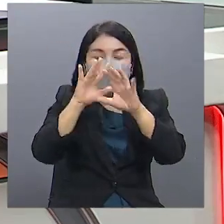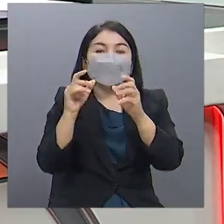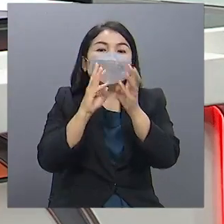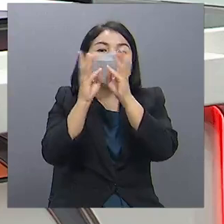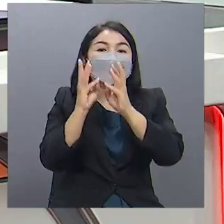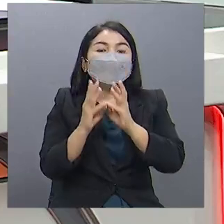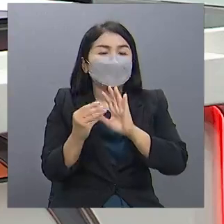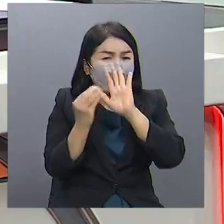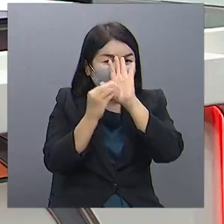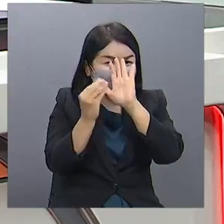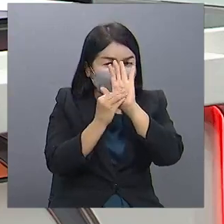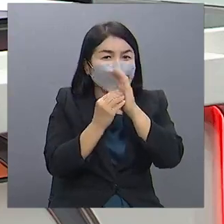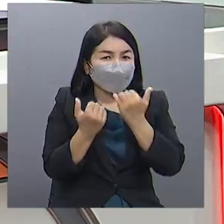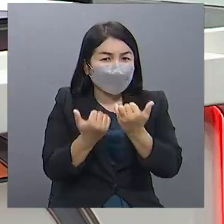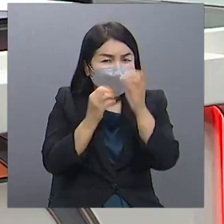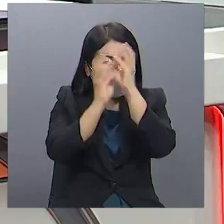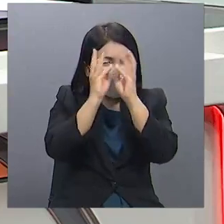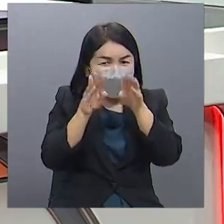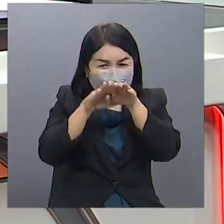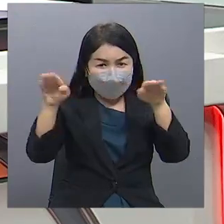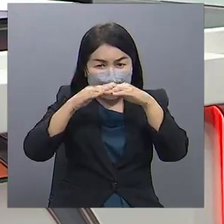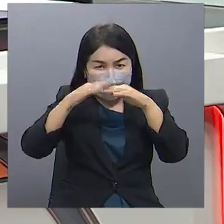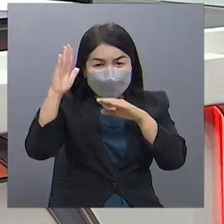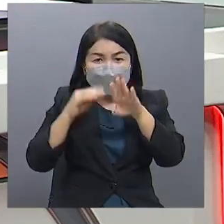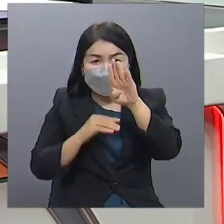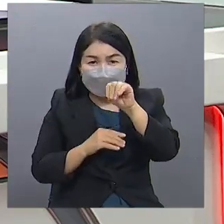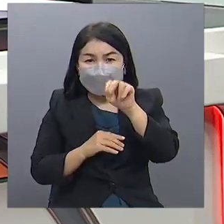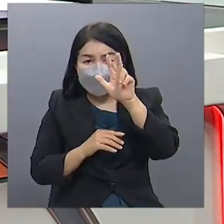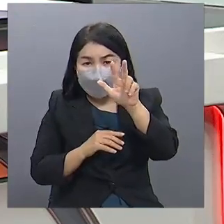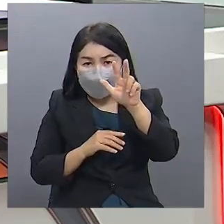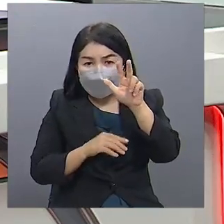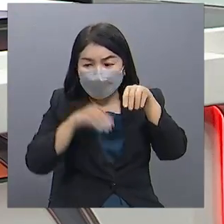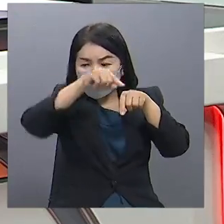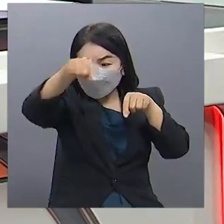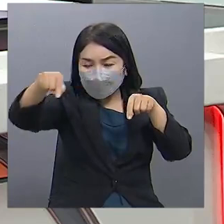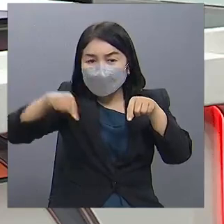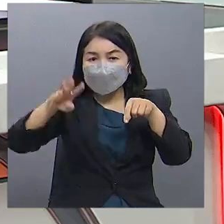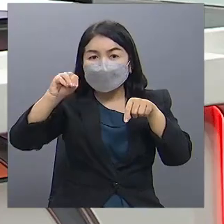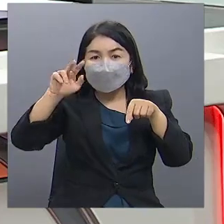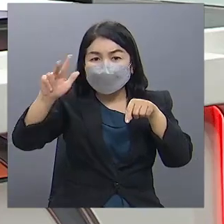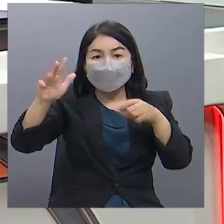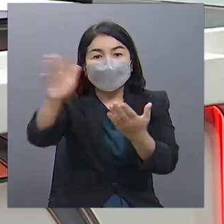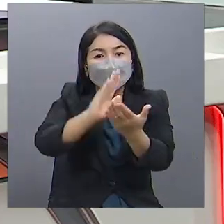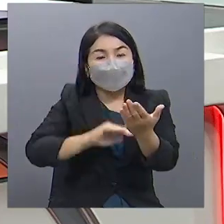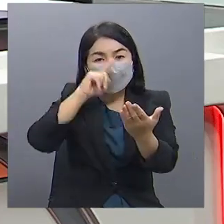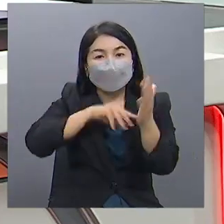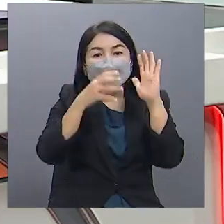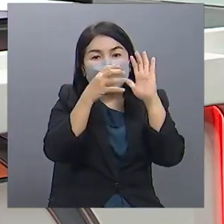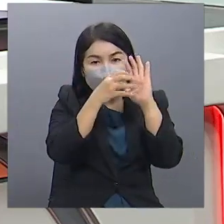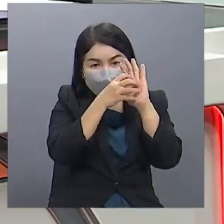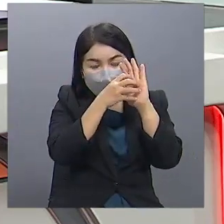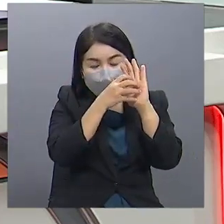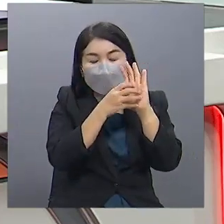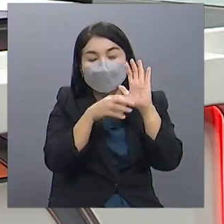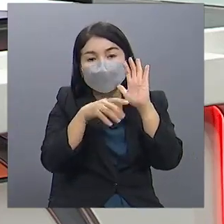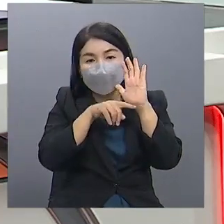ค่าฝุ่นละอองสะสมเกินมาตรฐานถึง43พื้นที่ด้วยกันนะคะส่วนทั่วประเทศอย่างที่บอกภาคกลางภาคตะวันออกภาคตะวันออกเฉียงเหนือเนี่ยมี